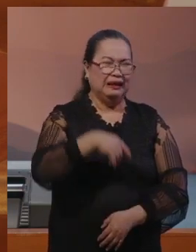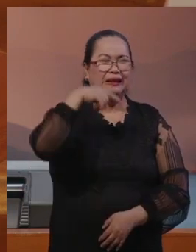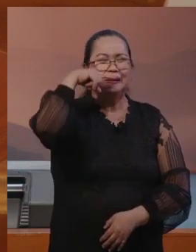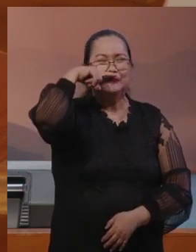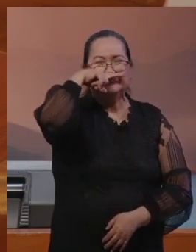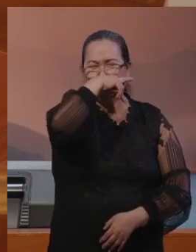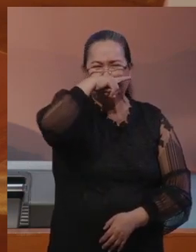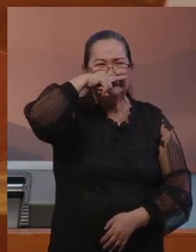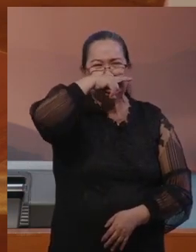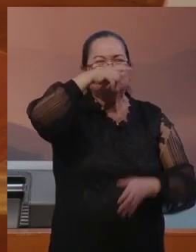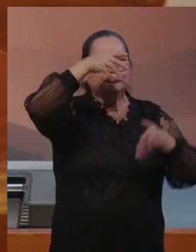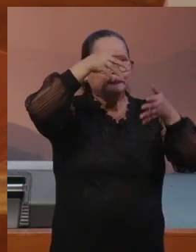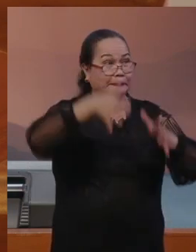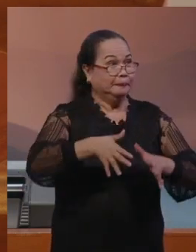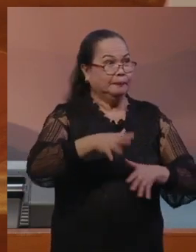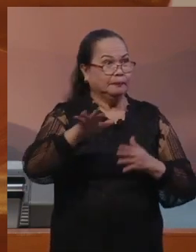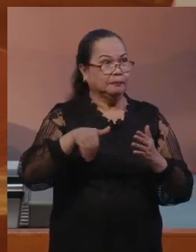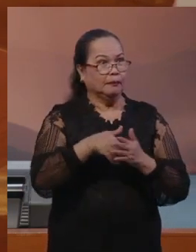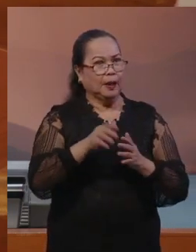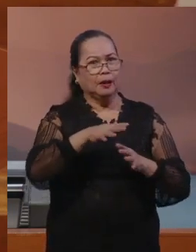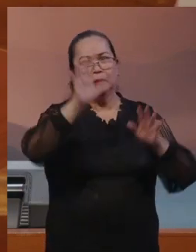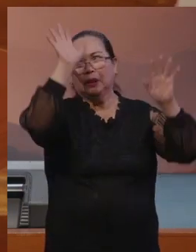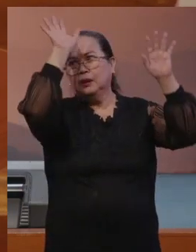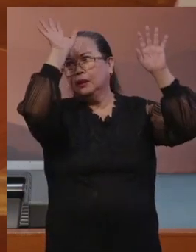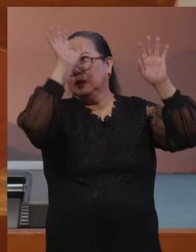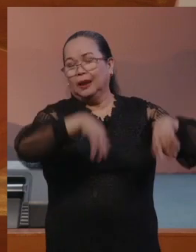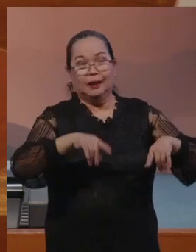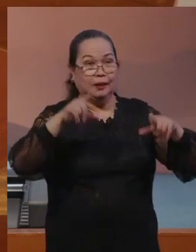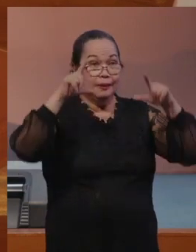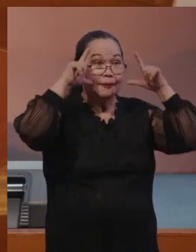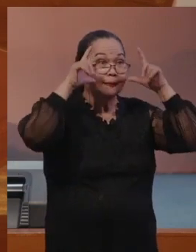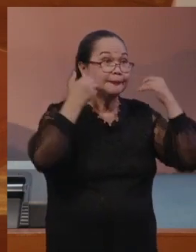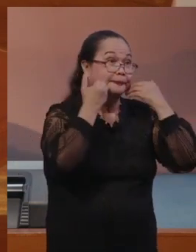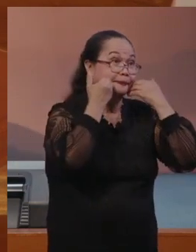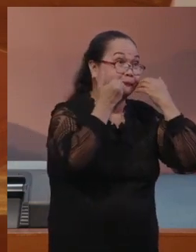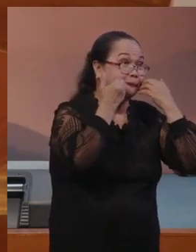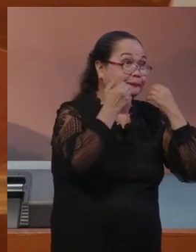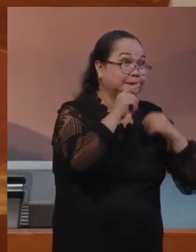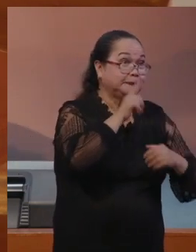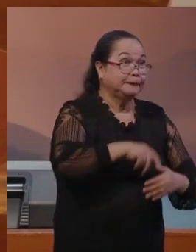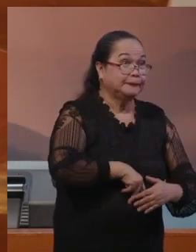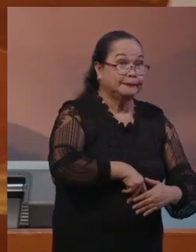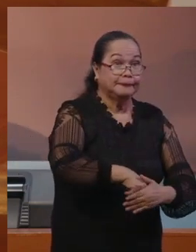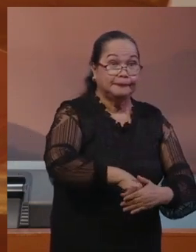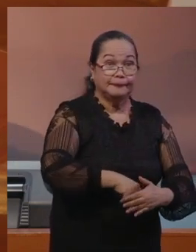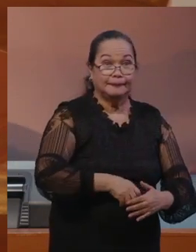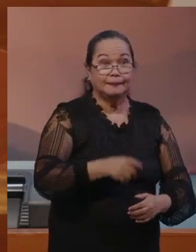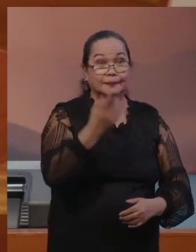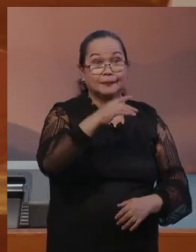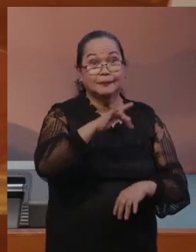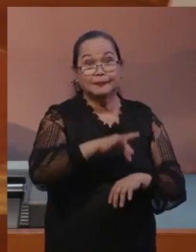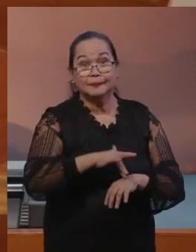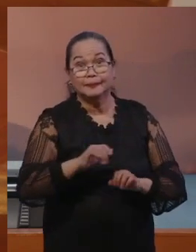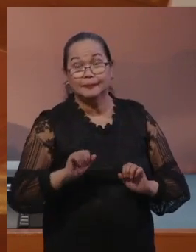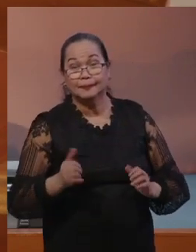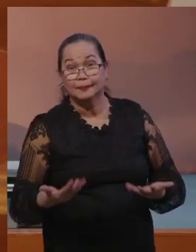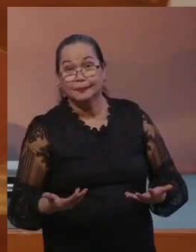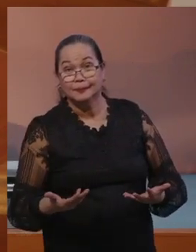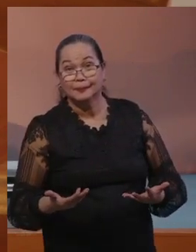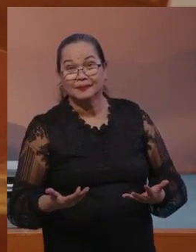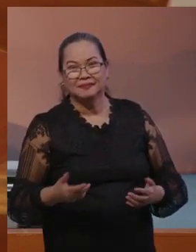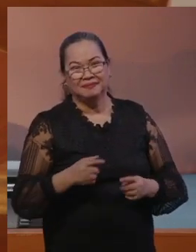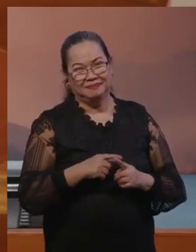Sinungaling. Siguro ganun si Mary, naskandalo si Mary. So lahat sila na-scandalize, pero kasama sila lahat